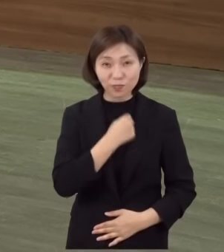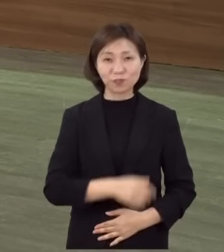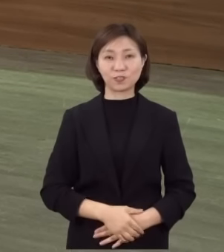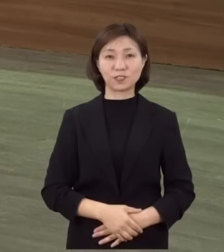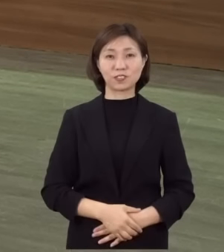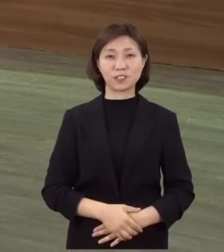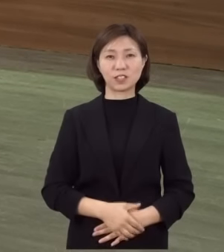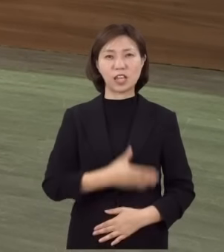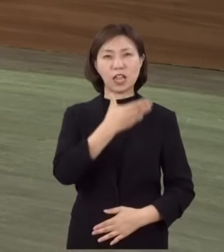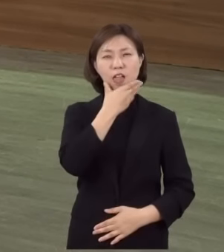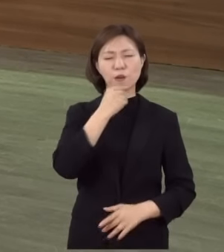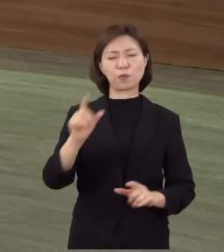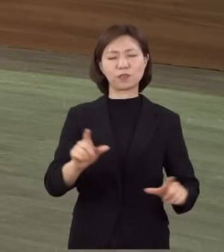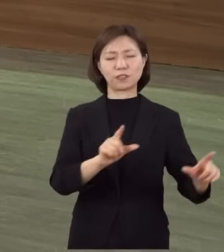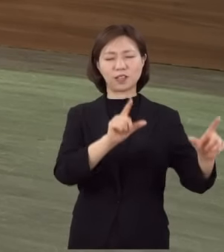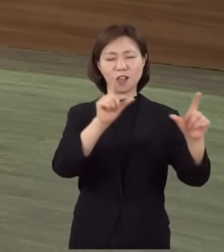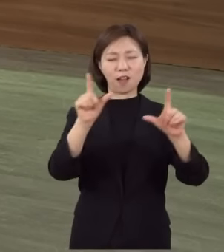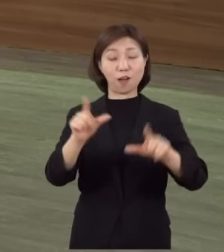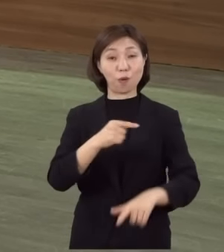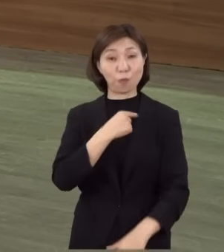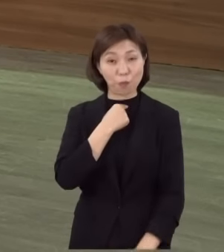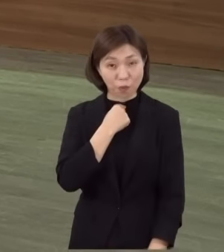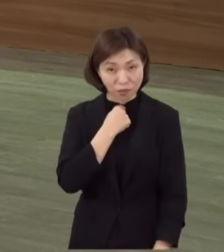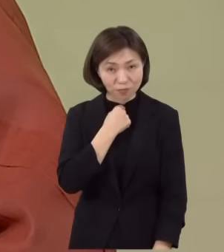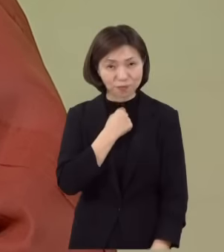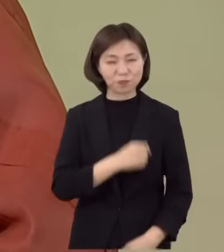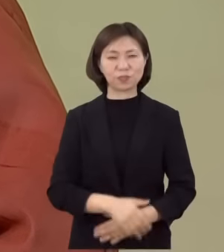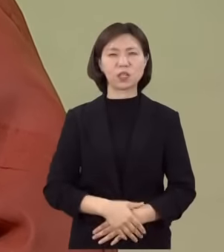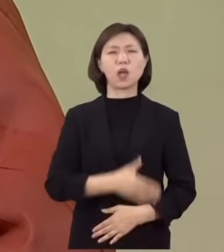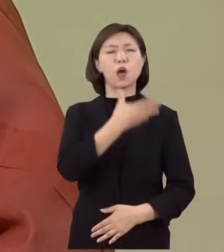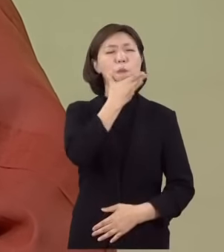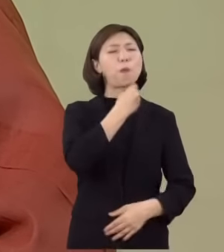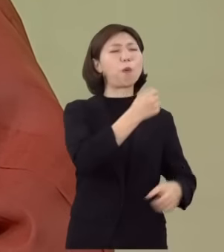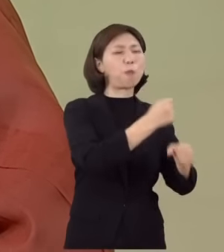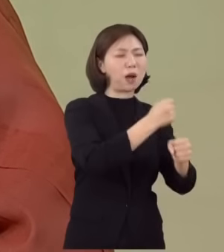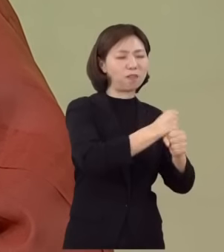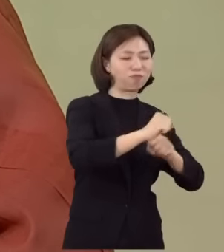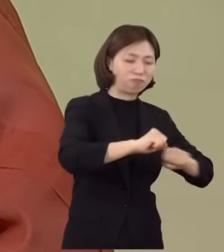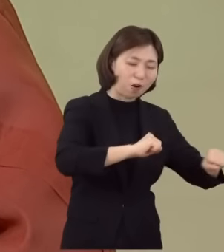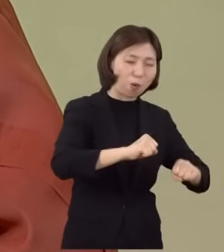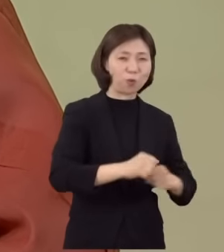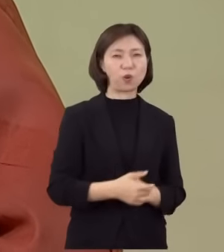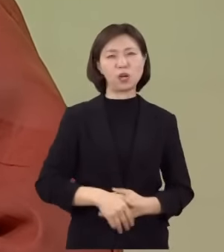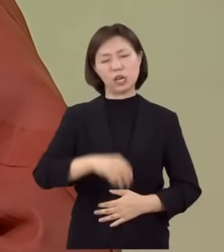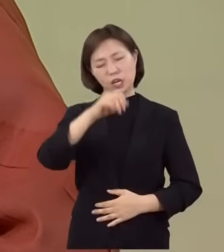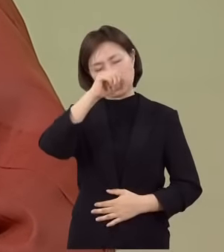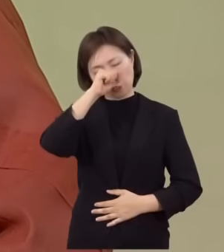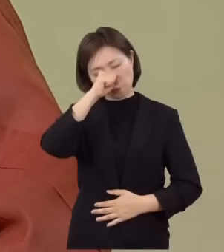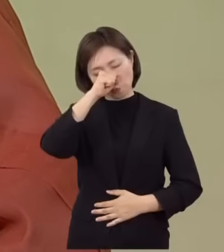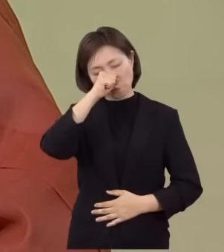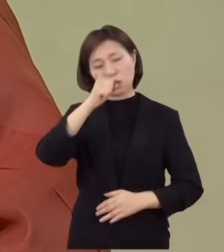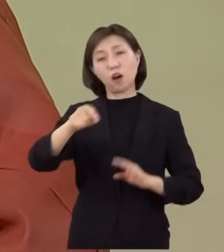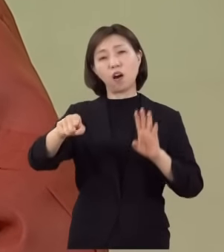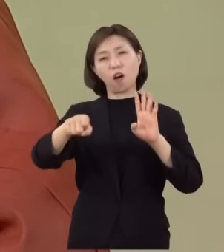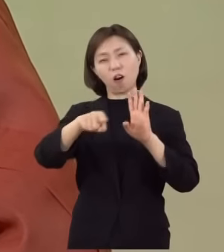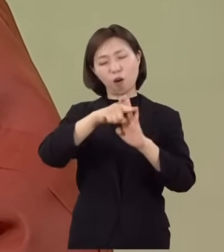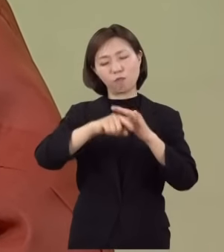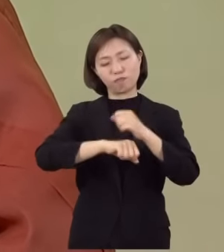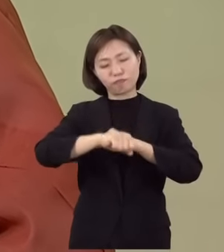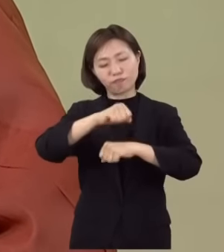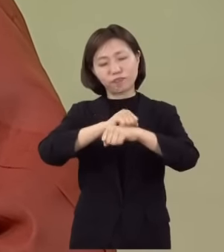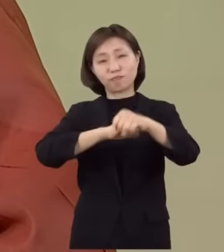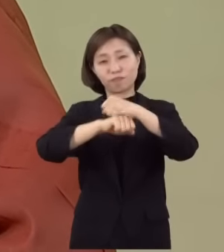싶습니까 행복한 삶을 창조하고 싶습니까 복을 지으십시오 선업을 지으십시오